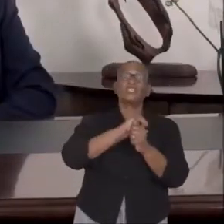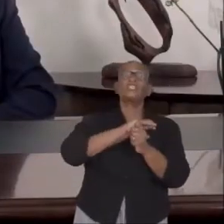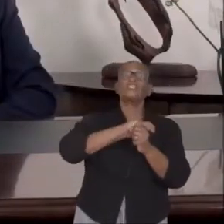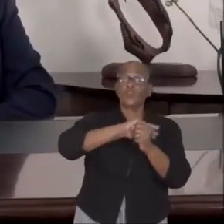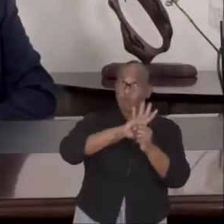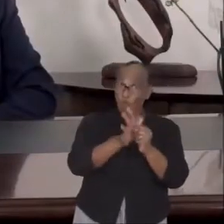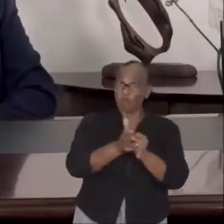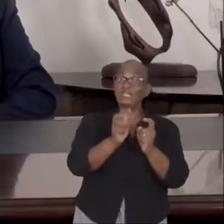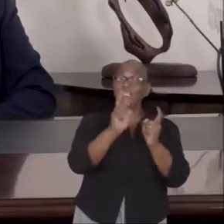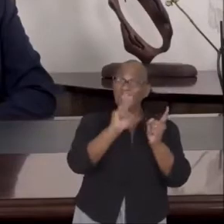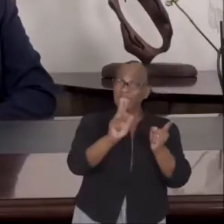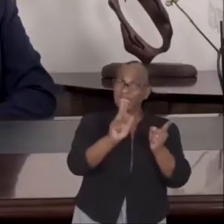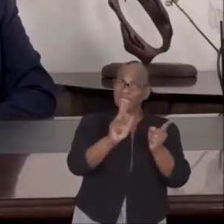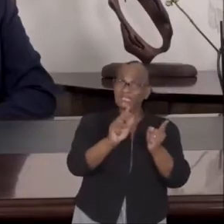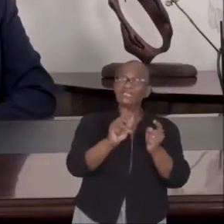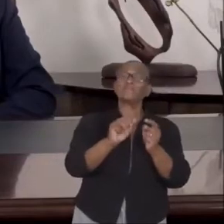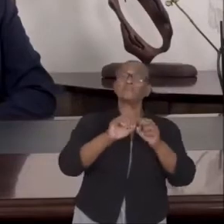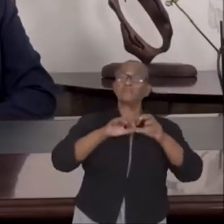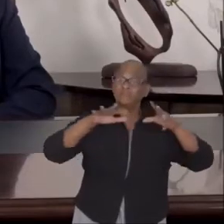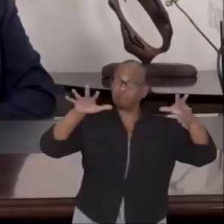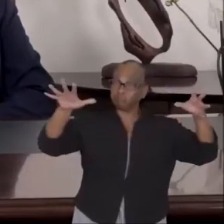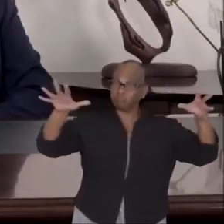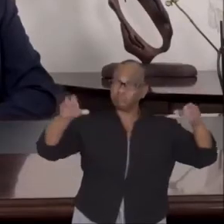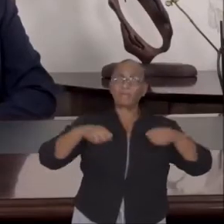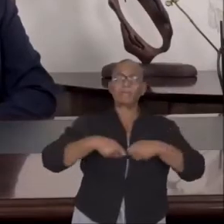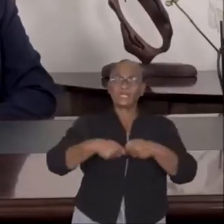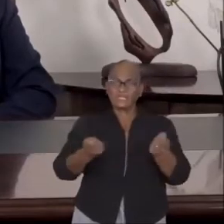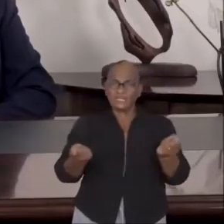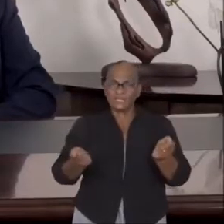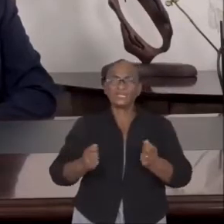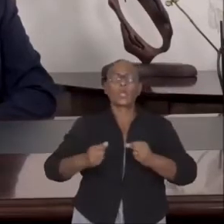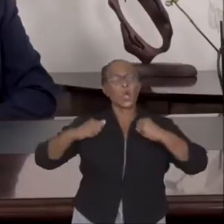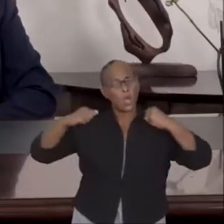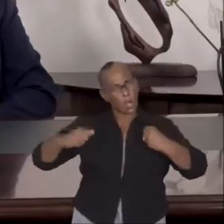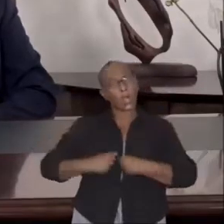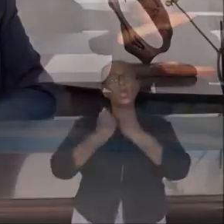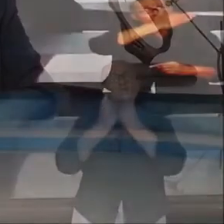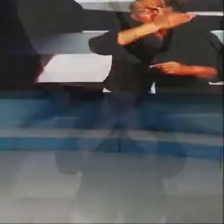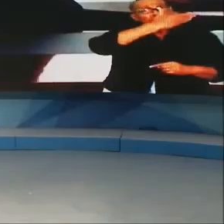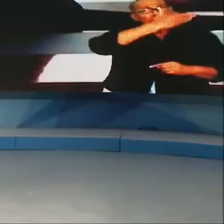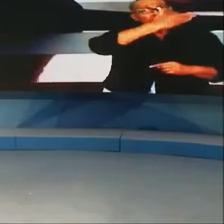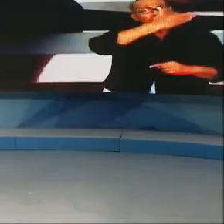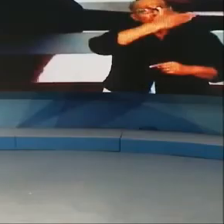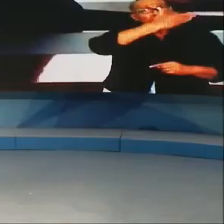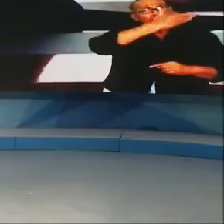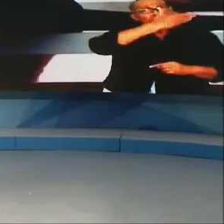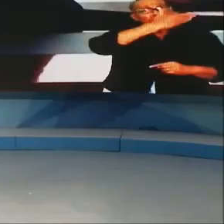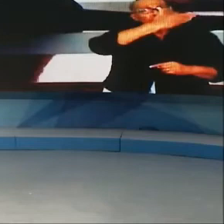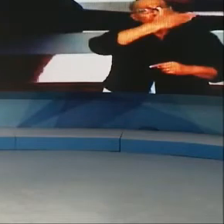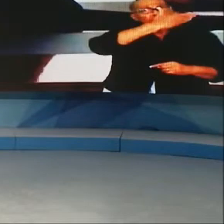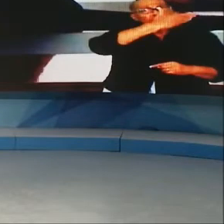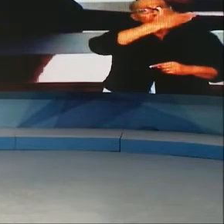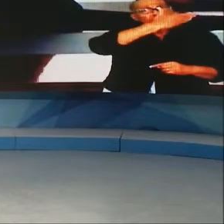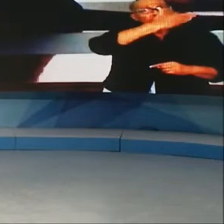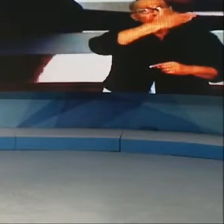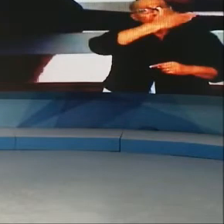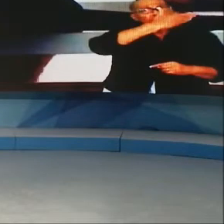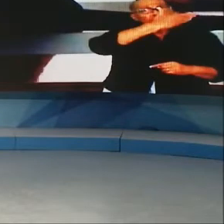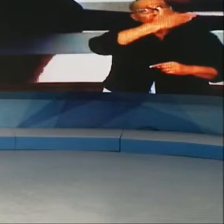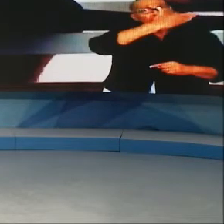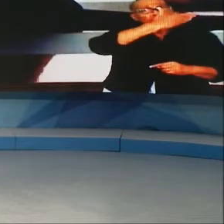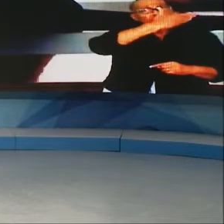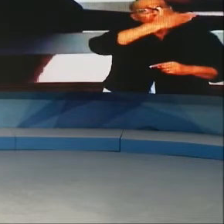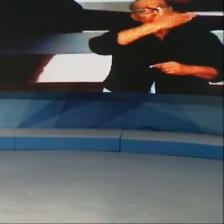dat de avondklok nu geldt van negen uur s'avonds tot vijf uur in de ochtend. Het verbod op een samenscholing van meer dan vijf